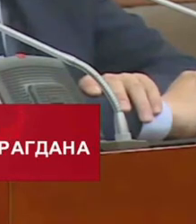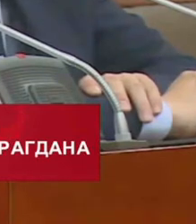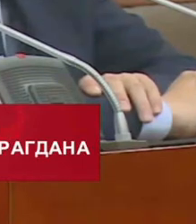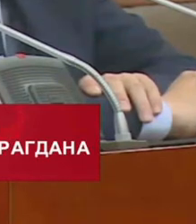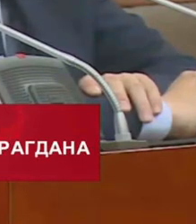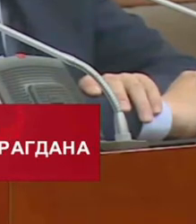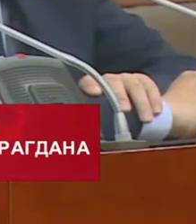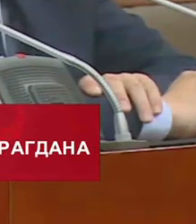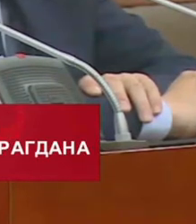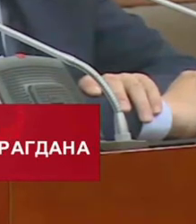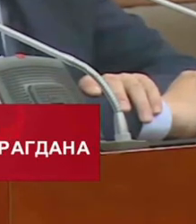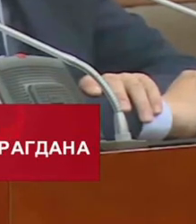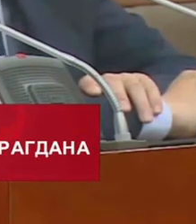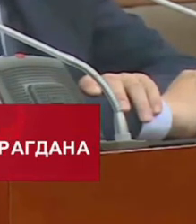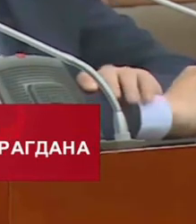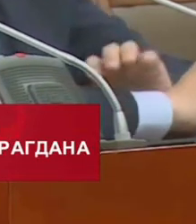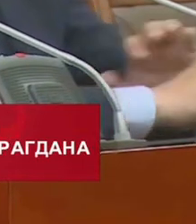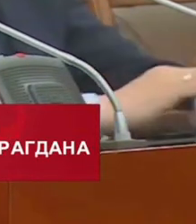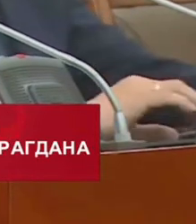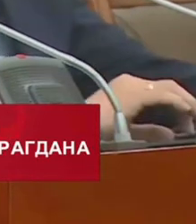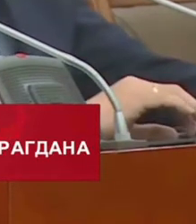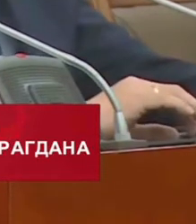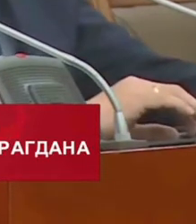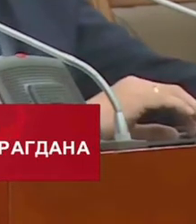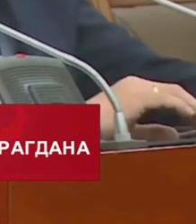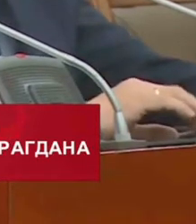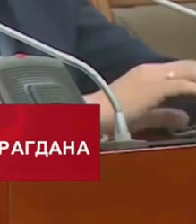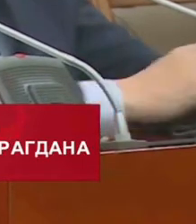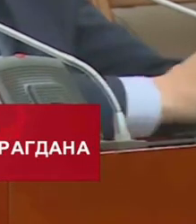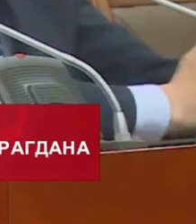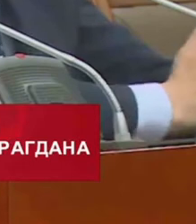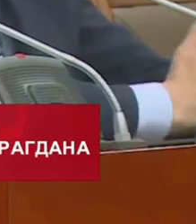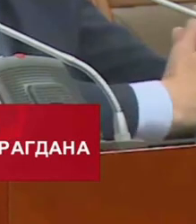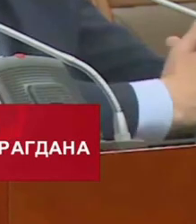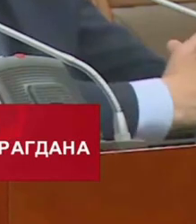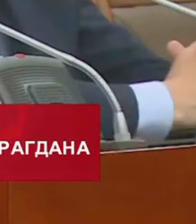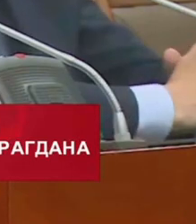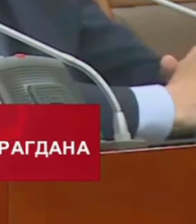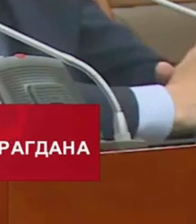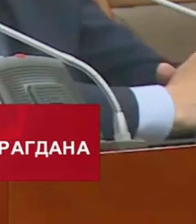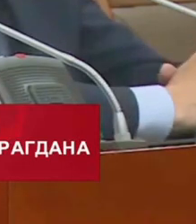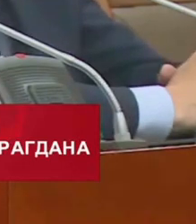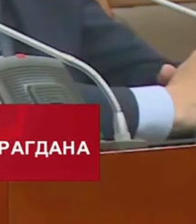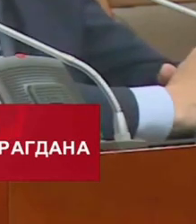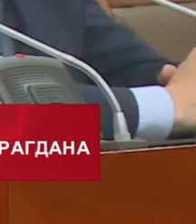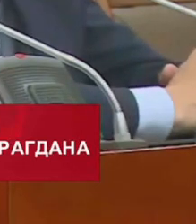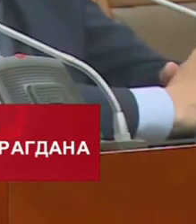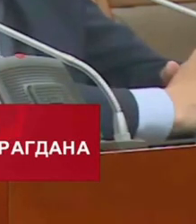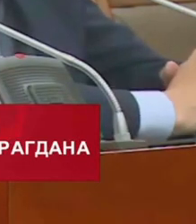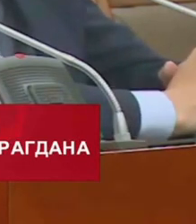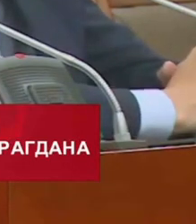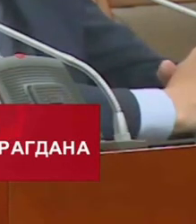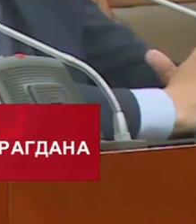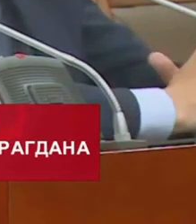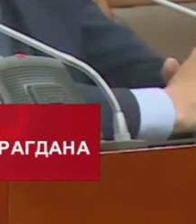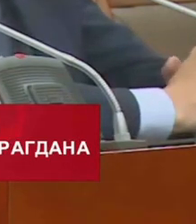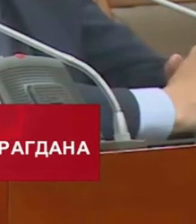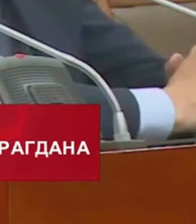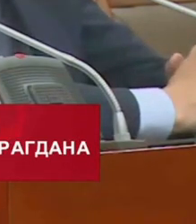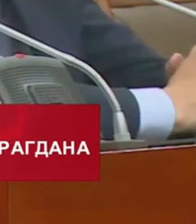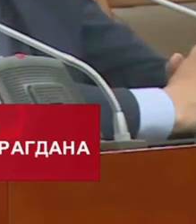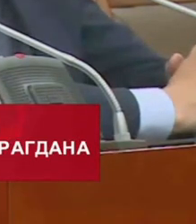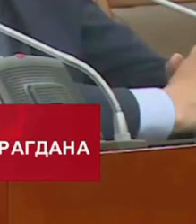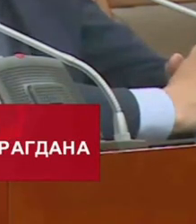гарах магадлалтай. За бид мэдээж хэрэг энэ дээр зохицуулт юм. Гэхдээ төрөөс авж хэрэгжүүлэх